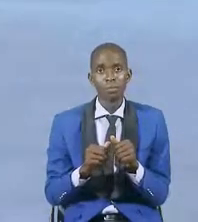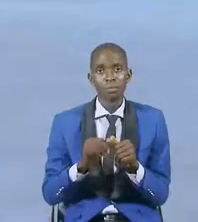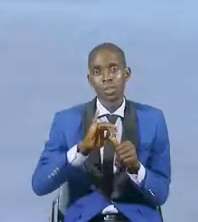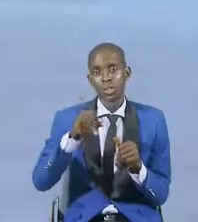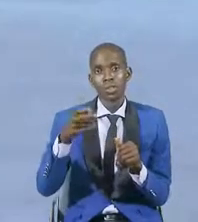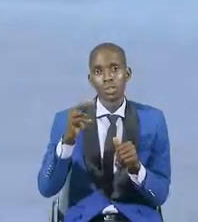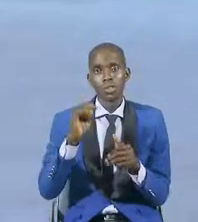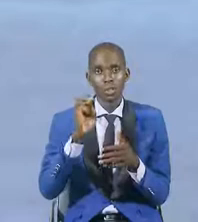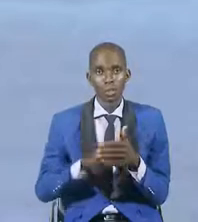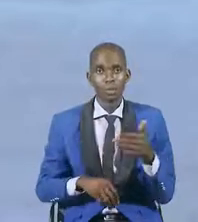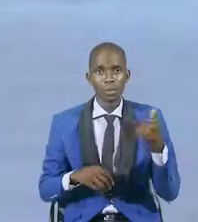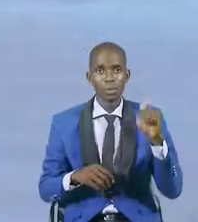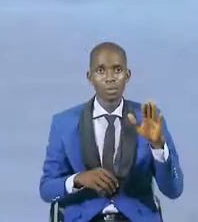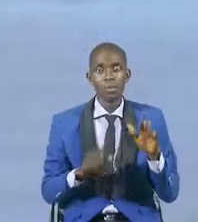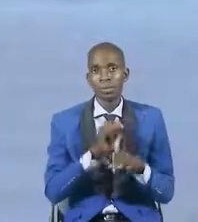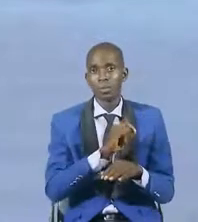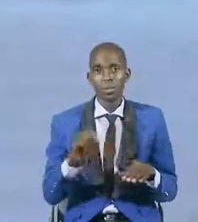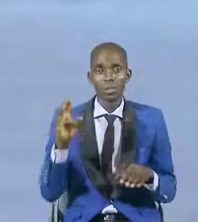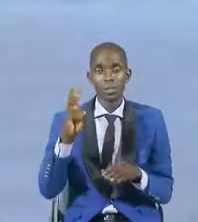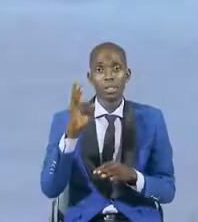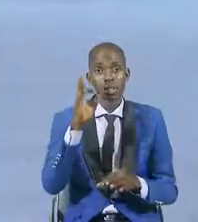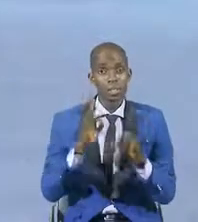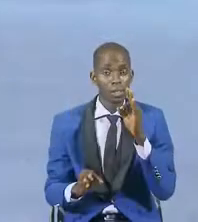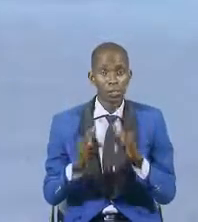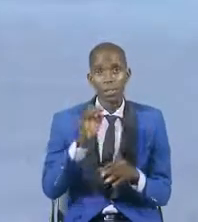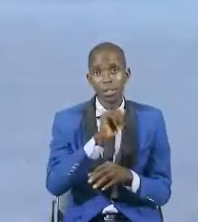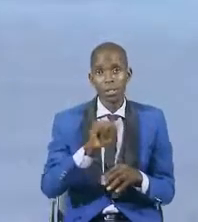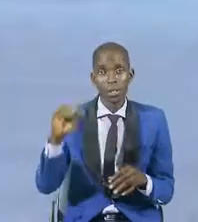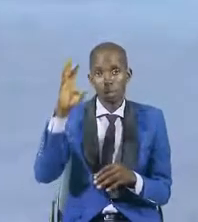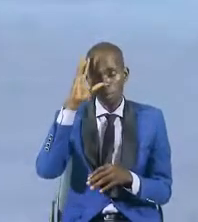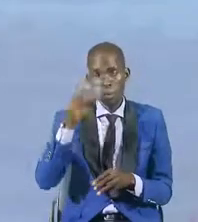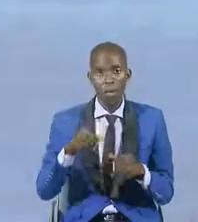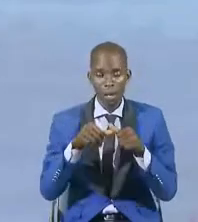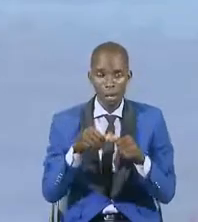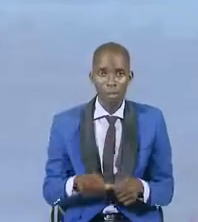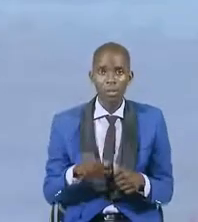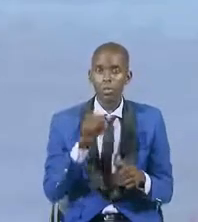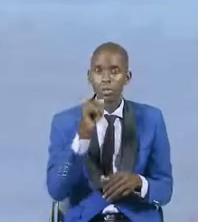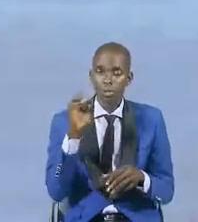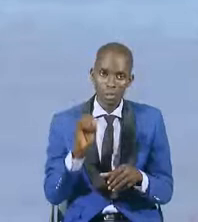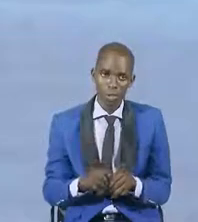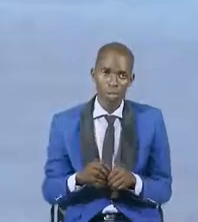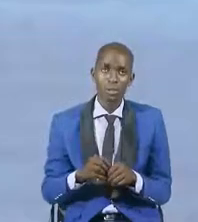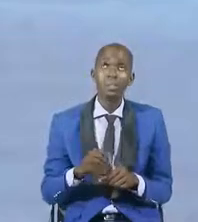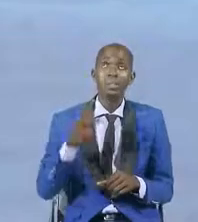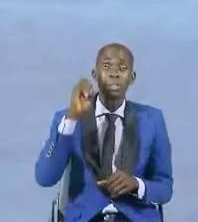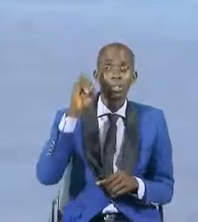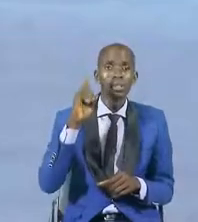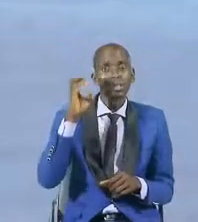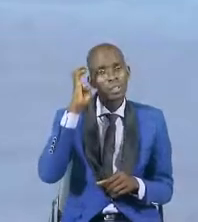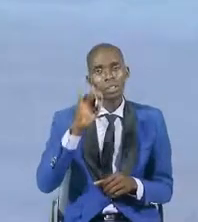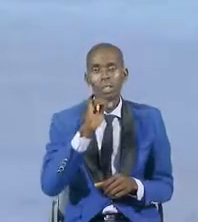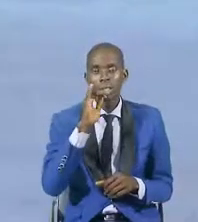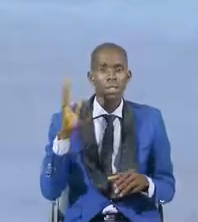maintenant, Jean 15, 6. Si quelqu'un ne demeure pas en moi, il est